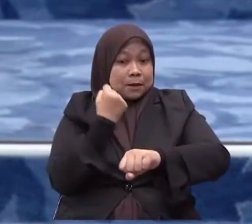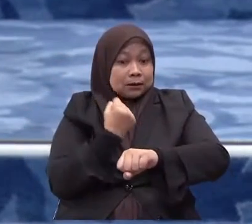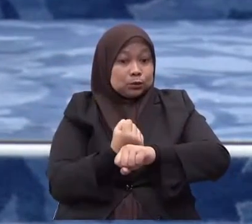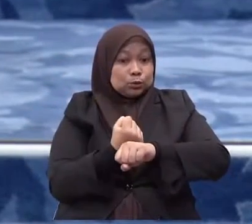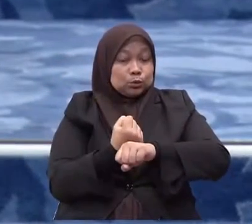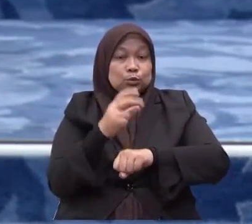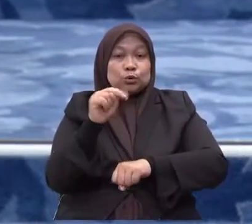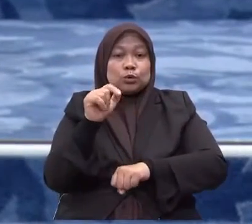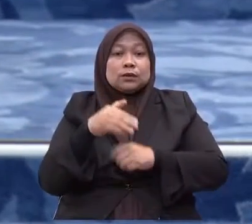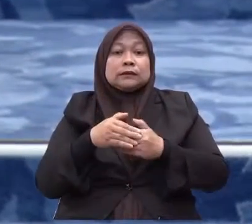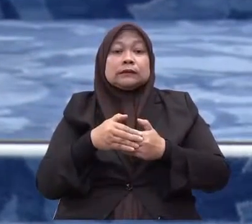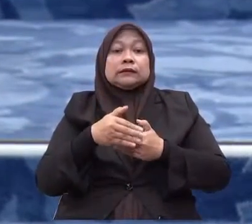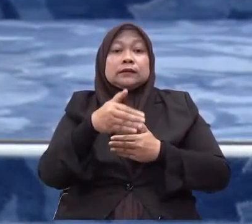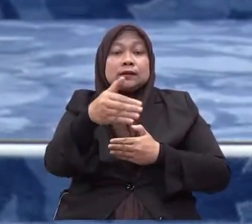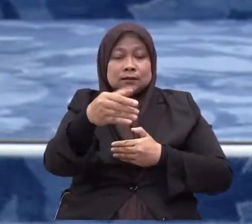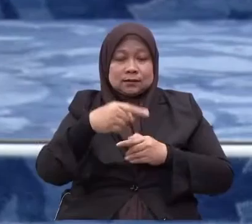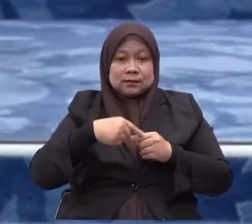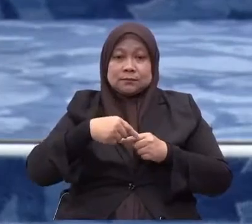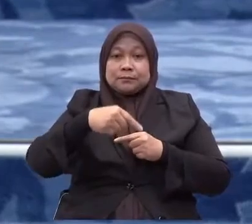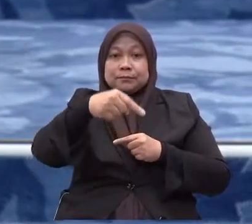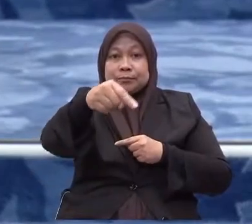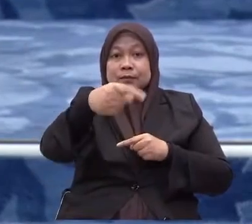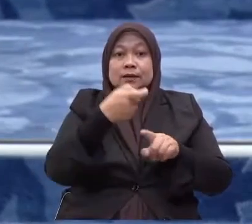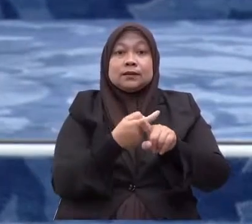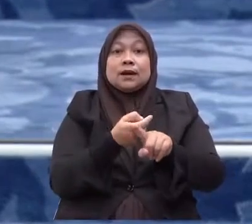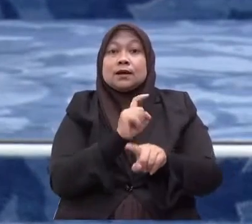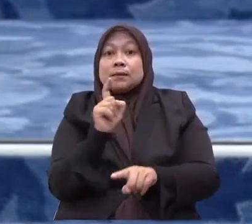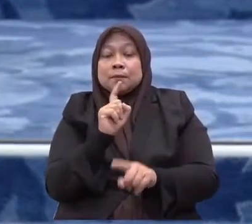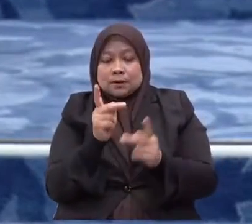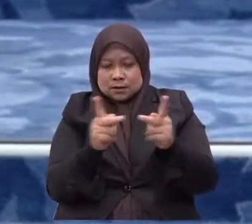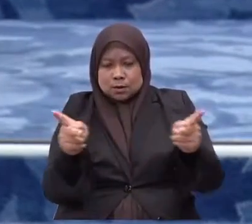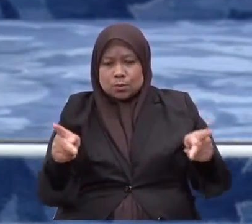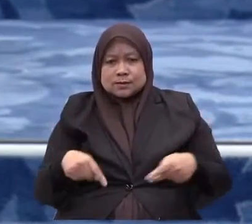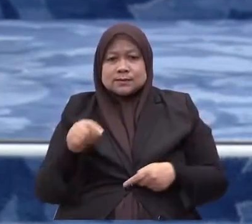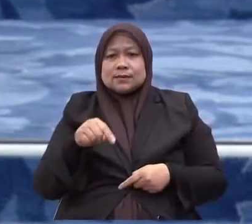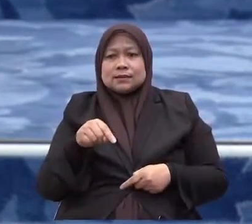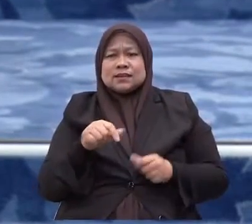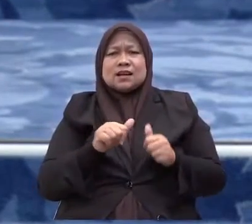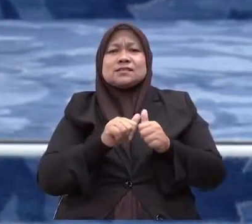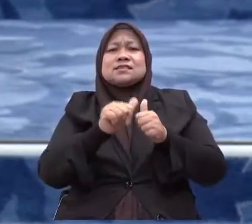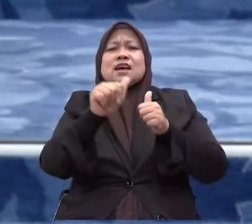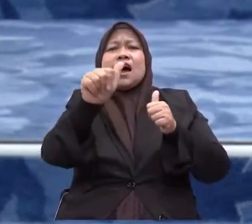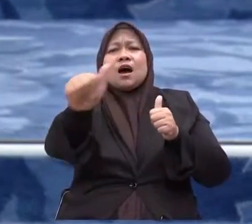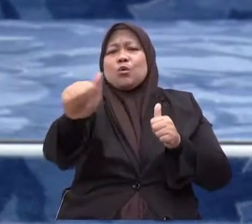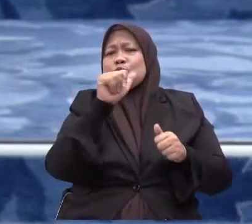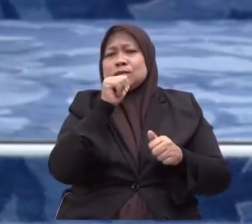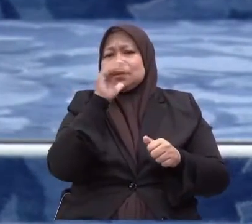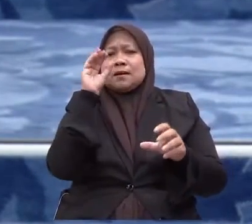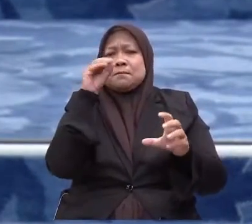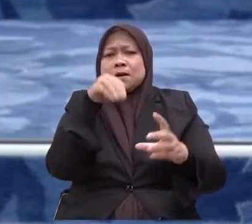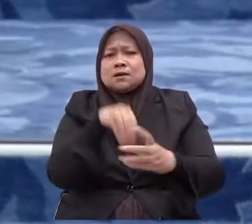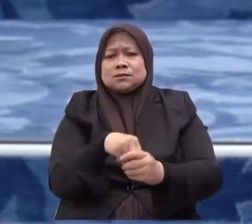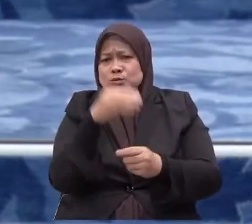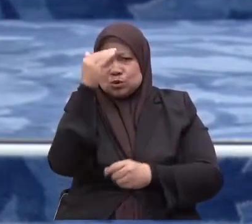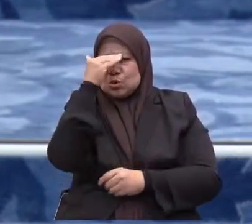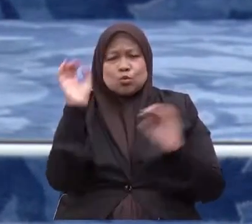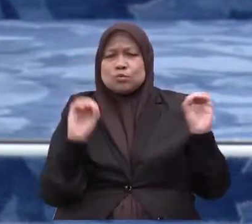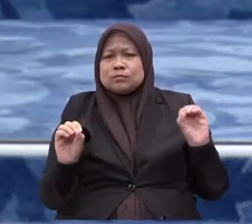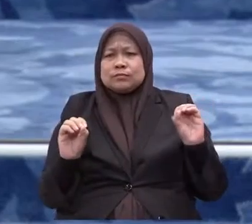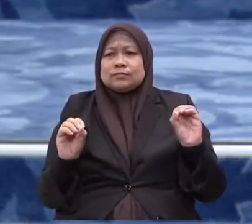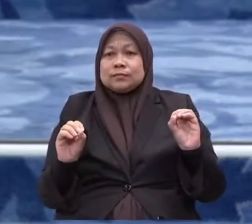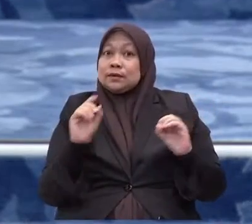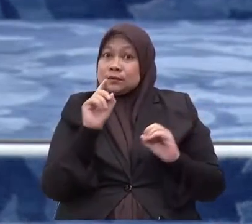notikel Miles tiga batu notice daripada kawasan di Jauh tidak termasuk perbatasan Joho